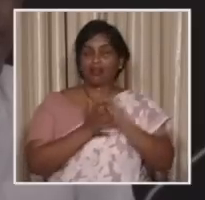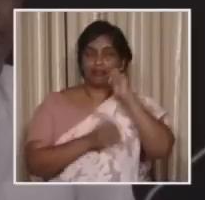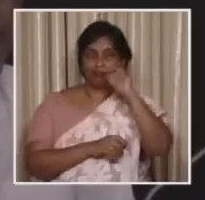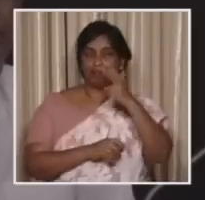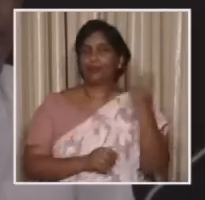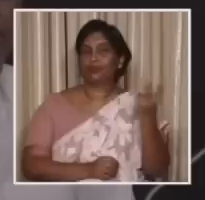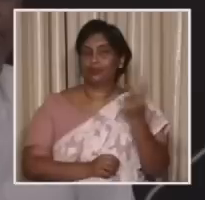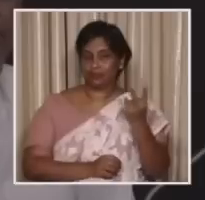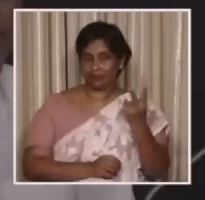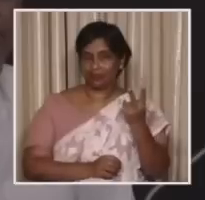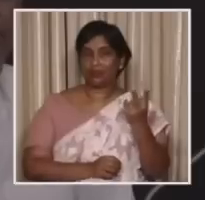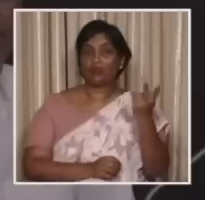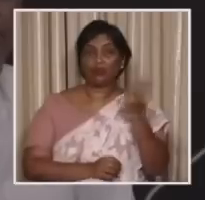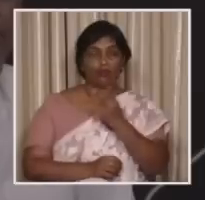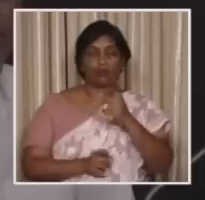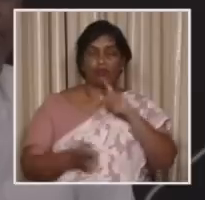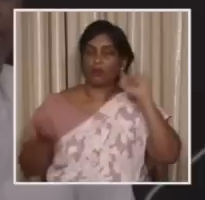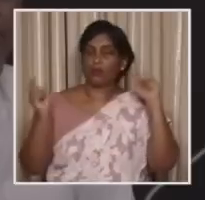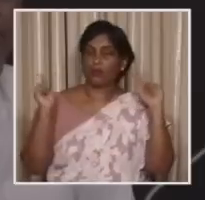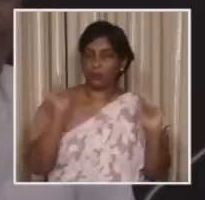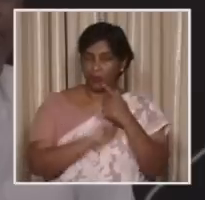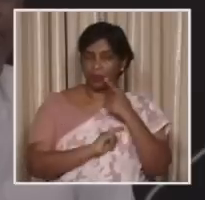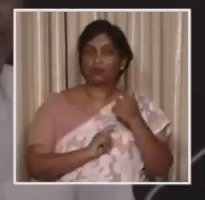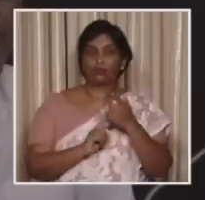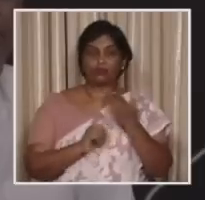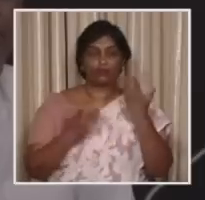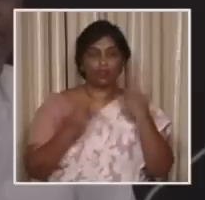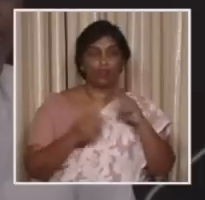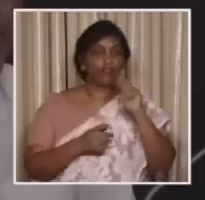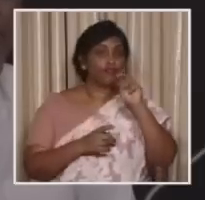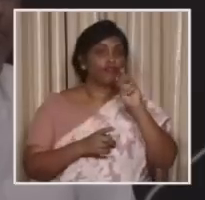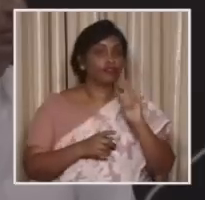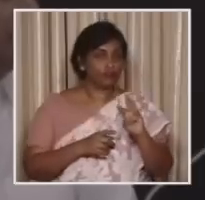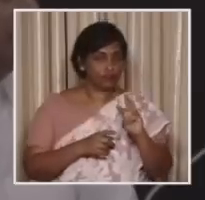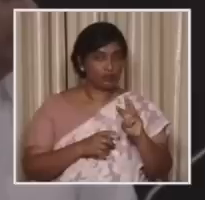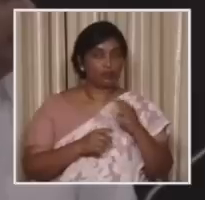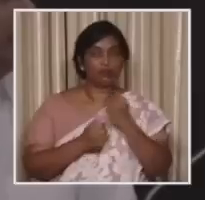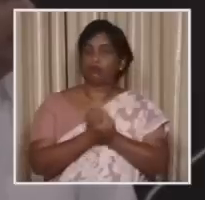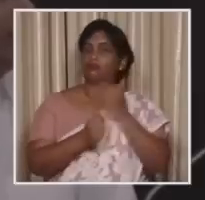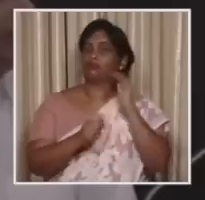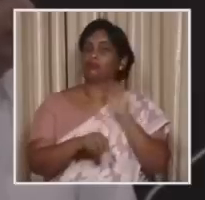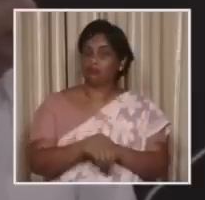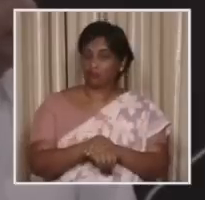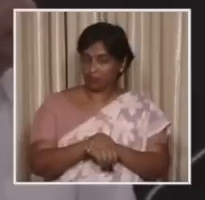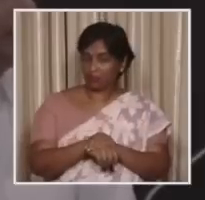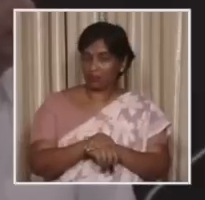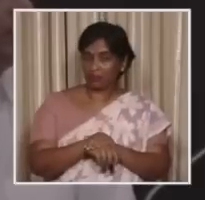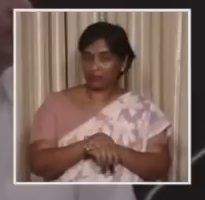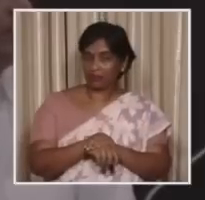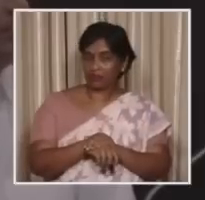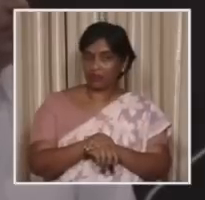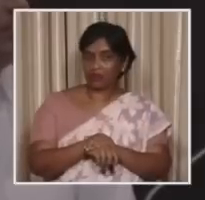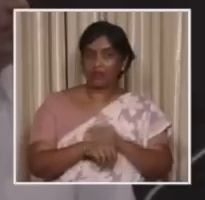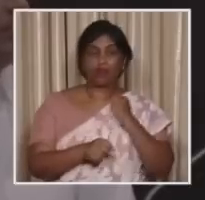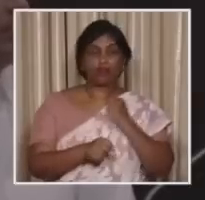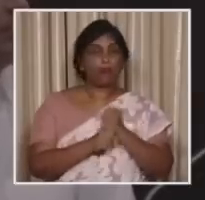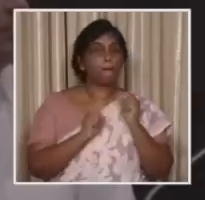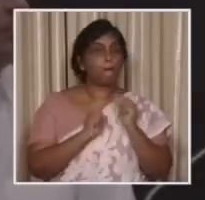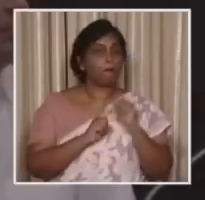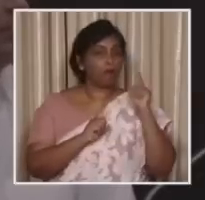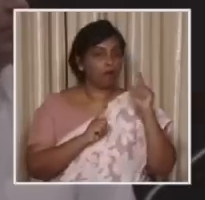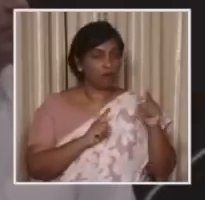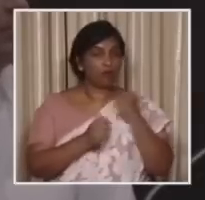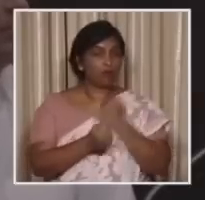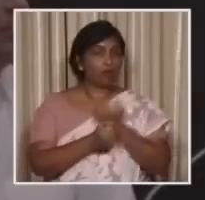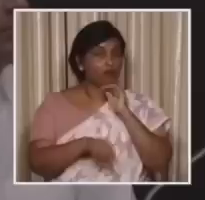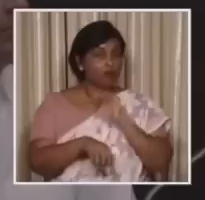පුද්ගලයෝ දෙන්න. ඔවුන් දෙන්න පලා ගියාම මේ ප්‍රහාරයෙන් පස්සේ 23 වෙනිදා අත්අඩංගුවට ගන්නවා ගම්පලදී. ඒ